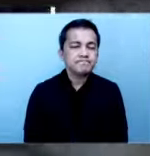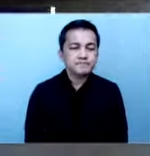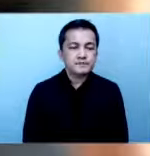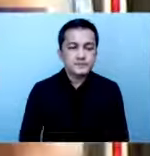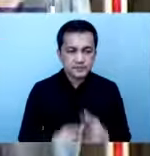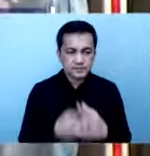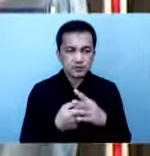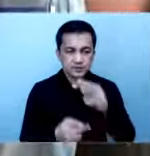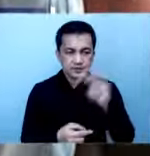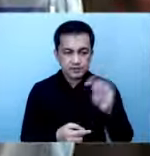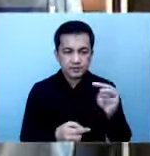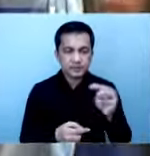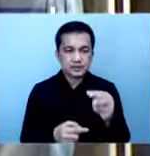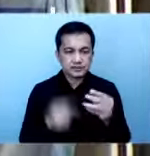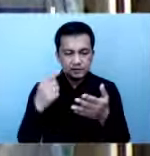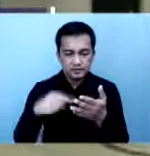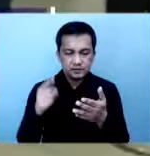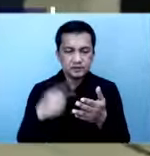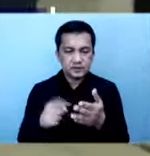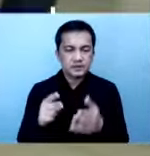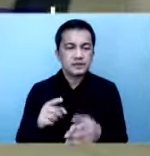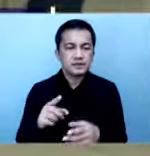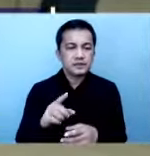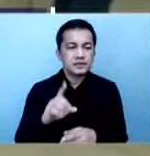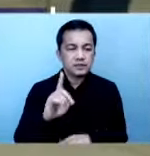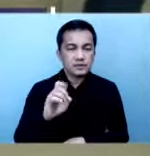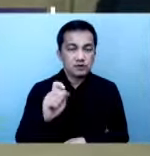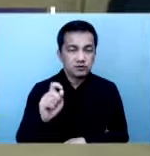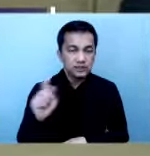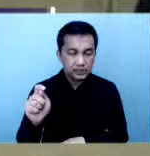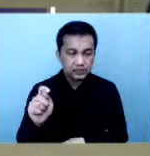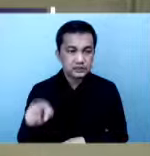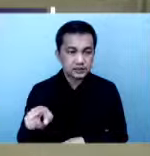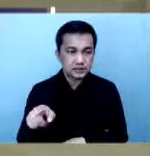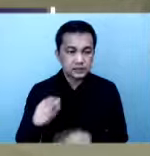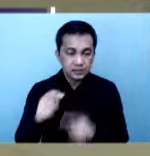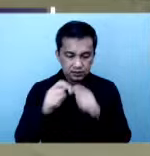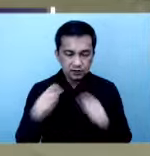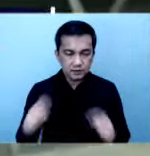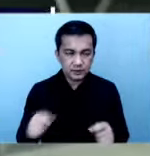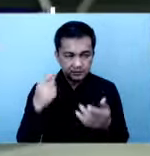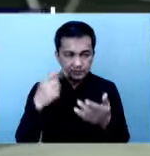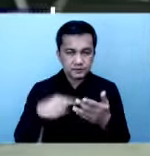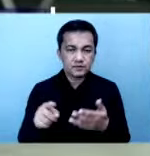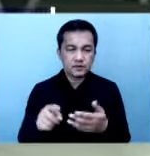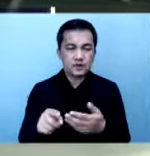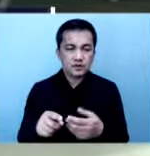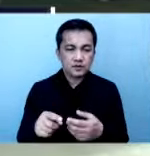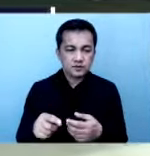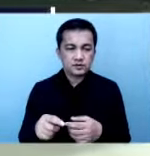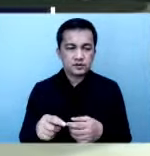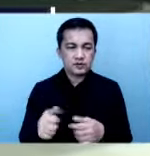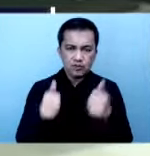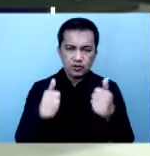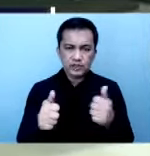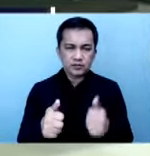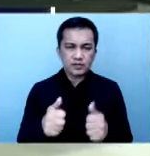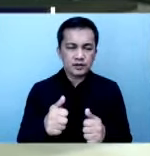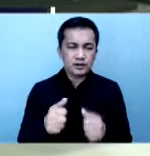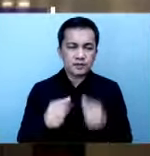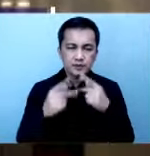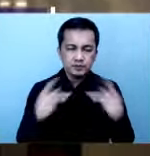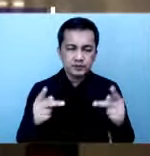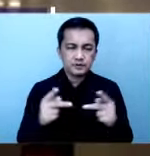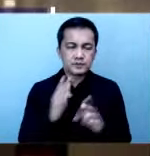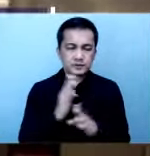Lunes, mag-i-inspeksyon ng Department of Transportation sa mga terminal para matiyak din kung nakakondisyon ang mga pampublikong sasakyan.